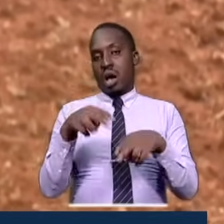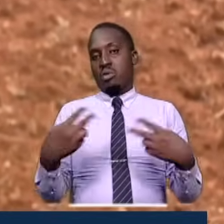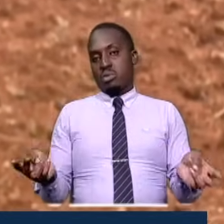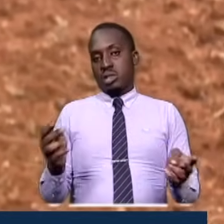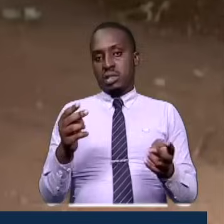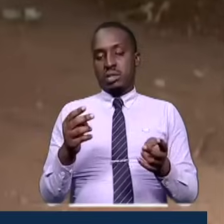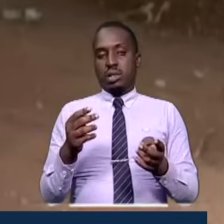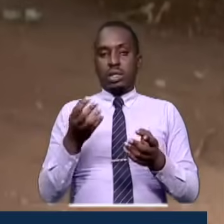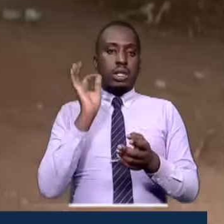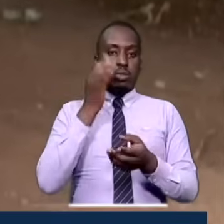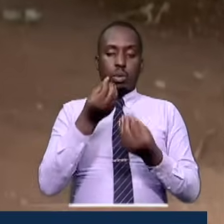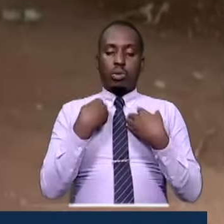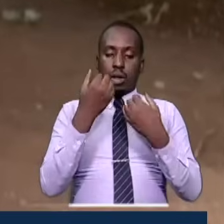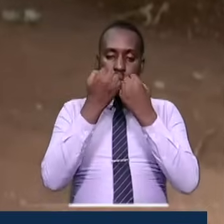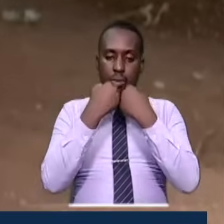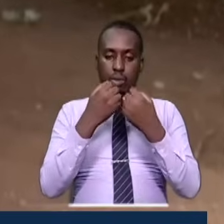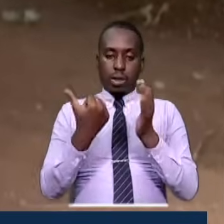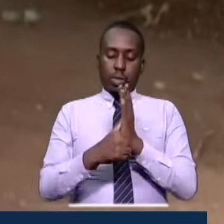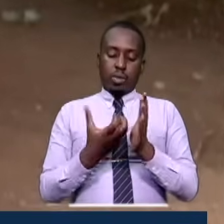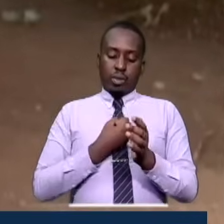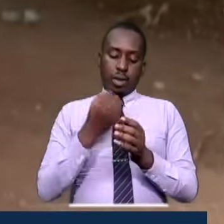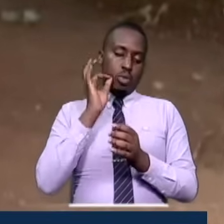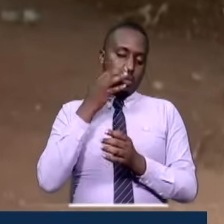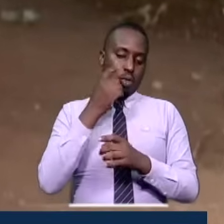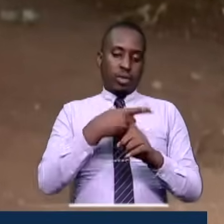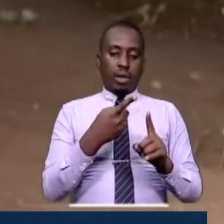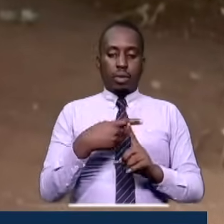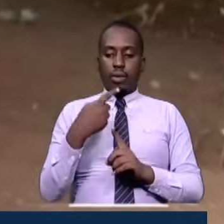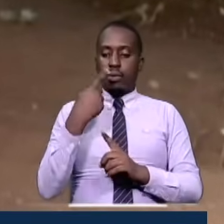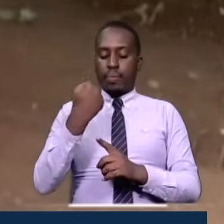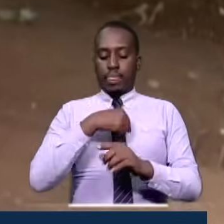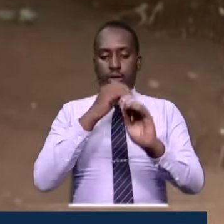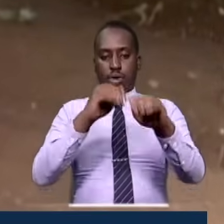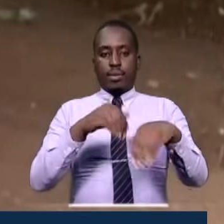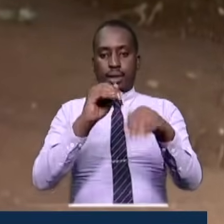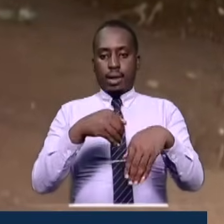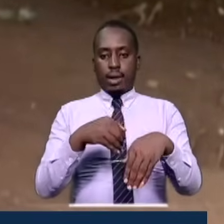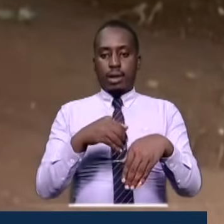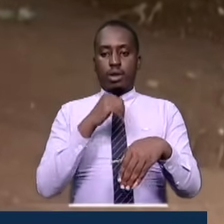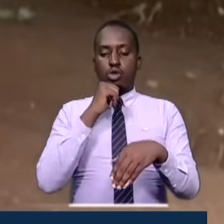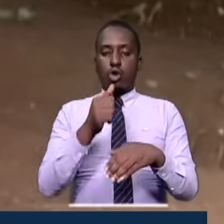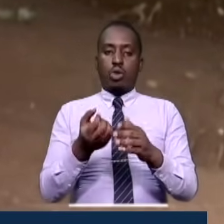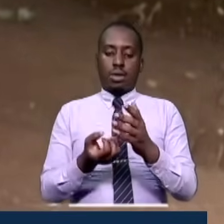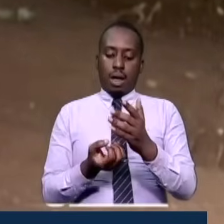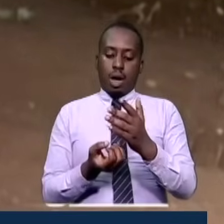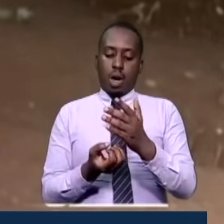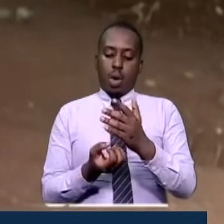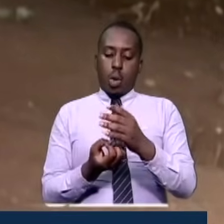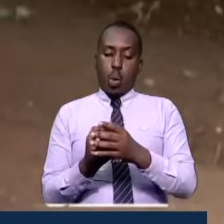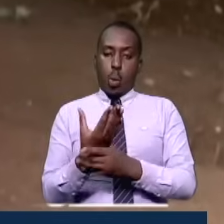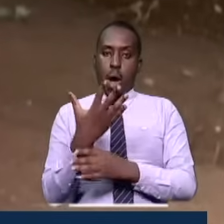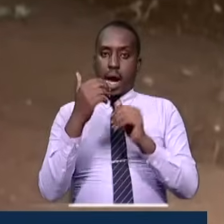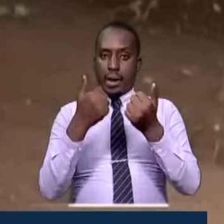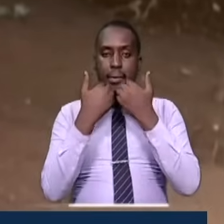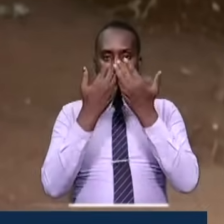ni ibigori ikibazo dufite mu mbuto zitandukanye nuko nyine tubihinga bikabyere neza kubera ko